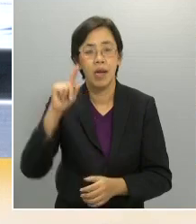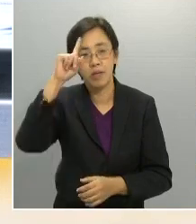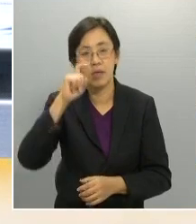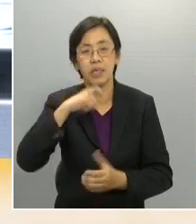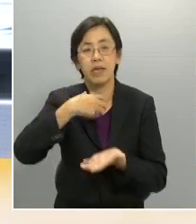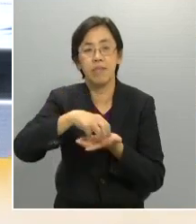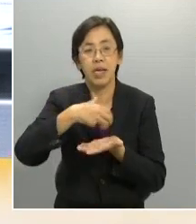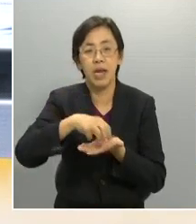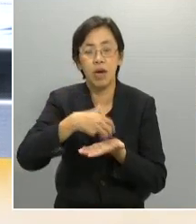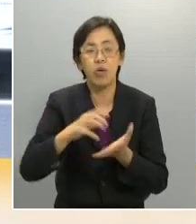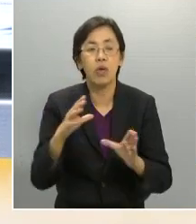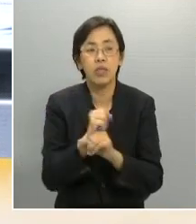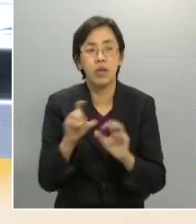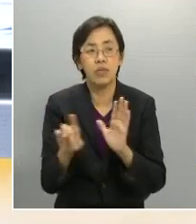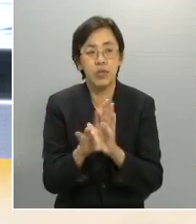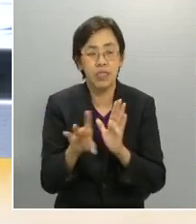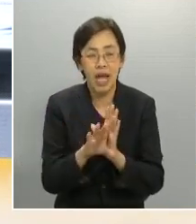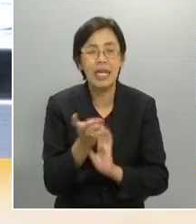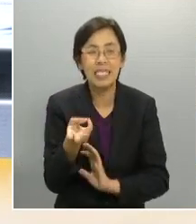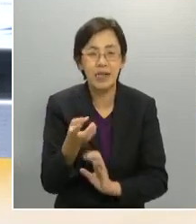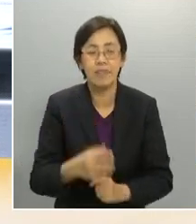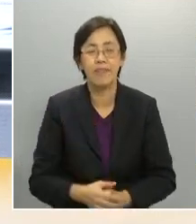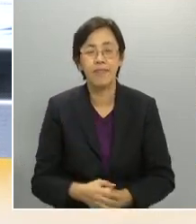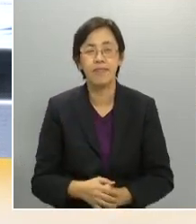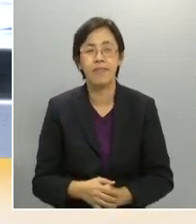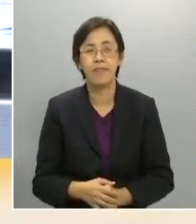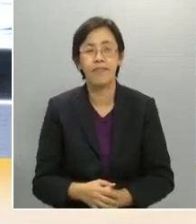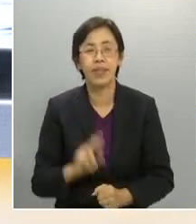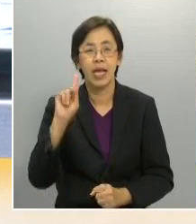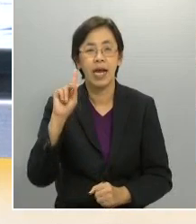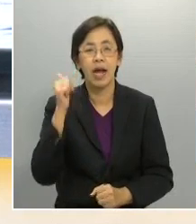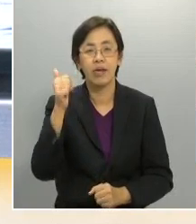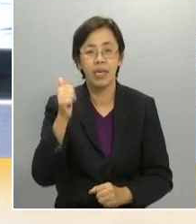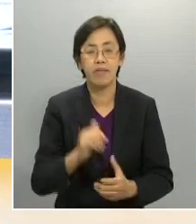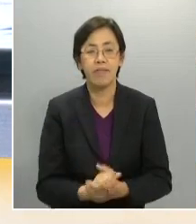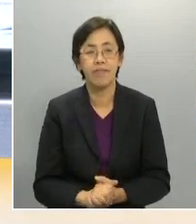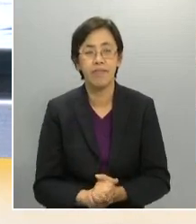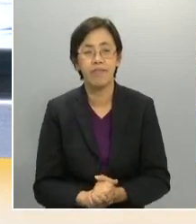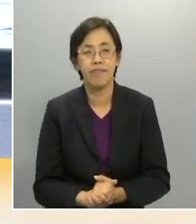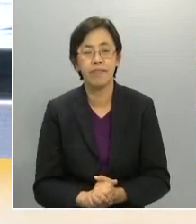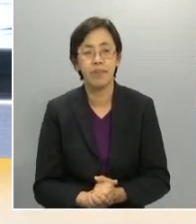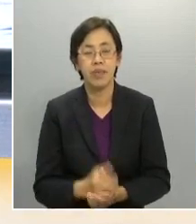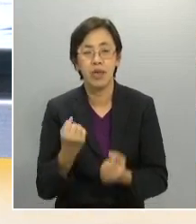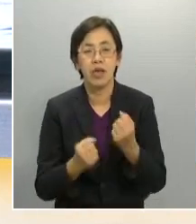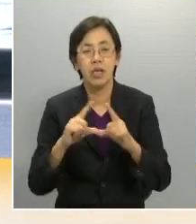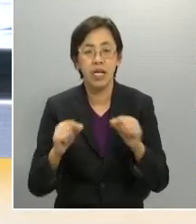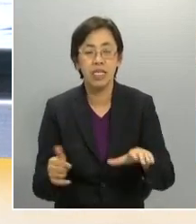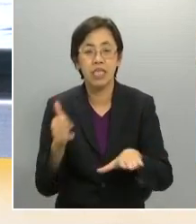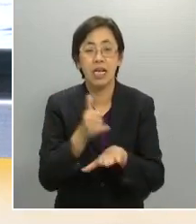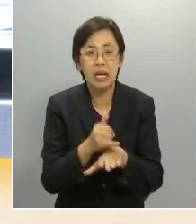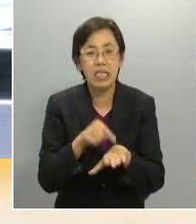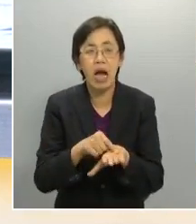ผมจะปิดท้ายเล็กๆน้อยๆอันนี้เป็นข่าวดีคนขึ้นแท็กซี่ลองเมา